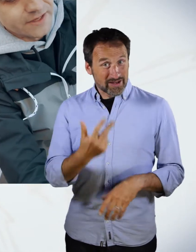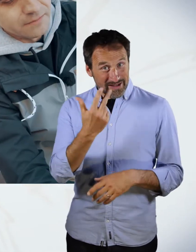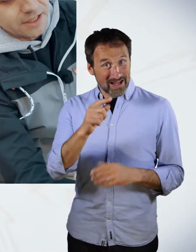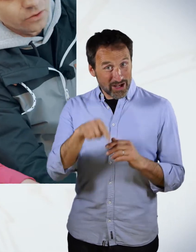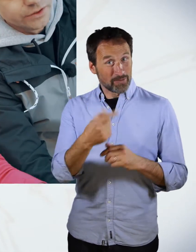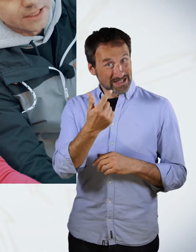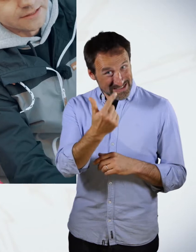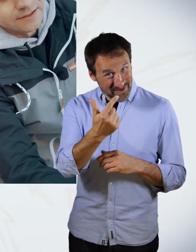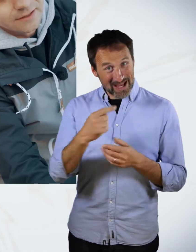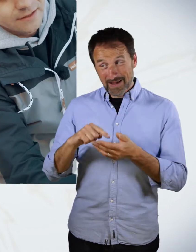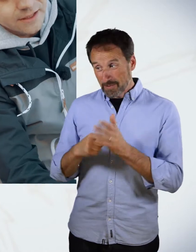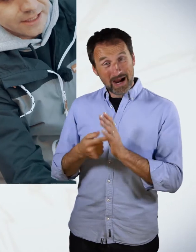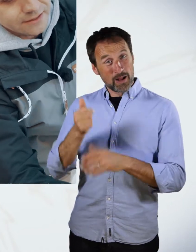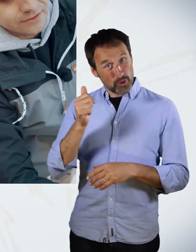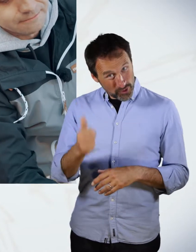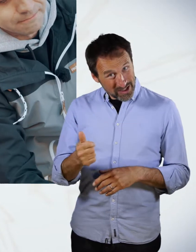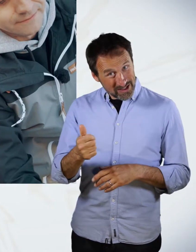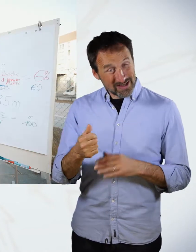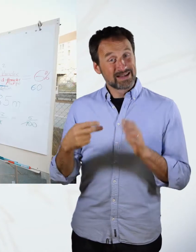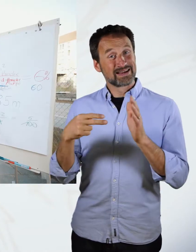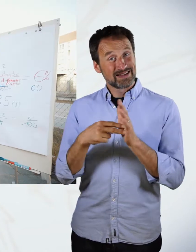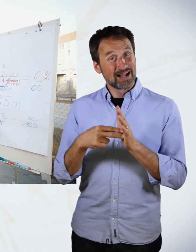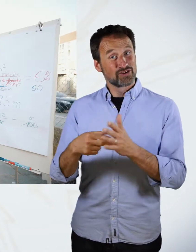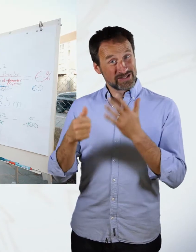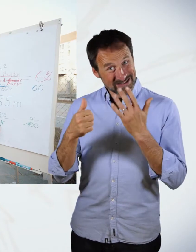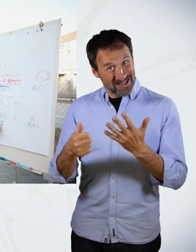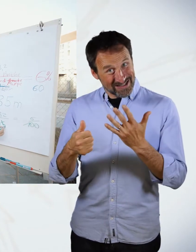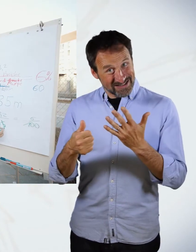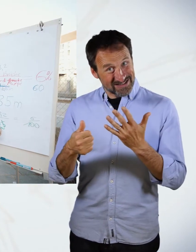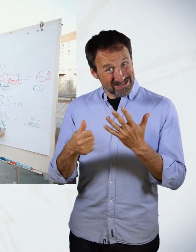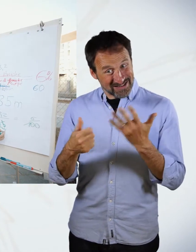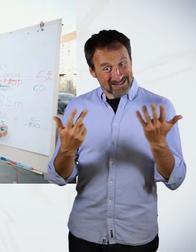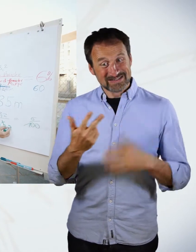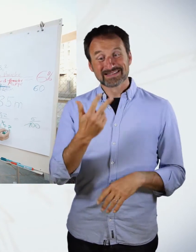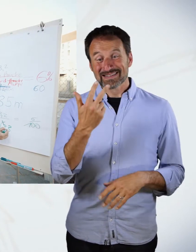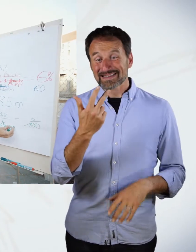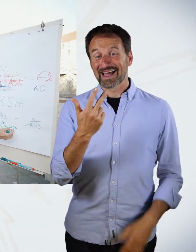3,2 mal 100. Ja, geteilt durch 6 sind